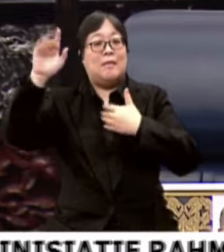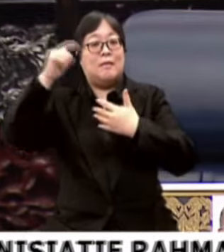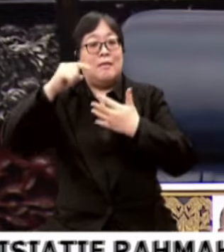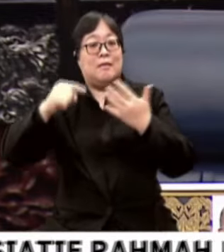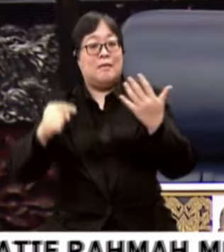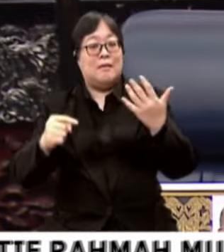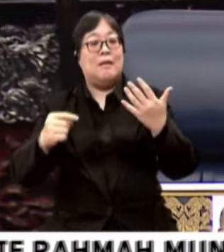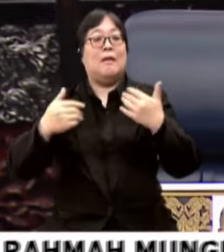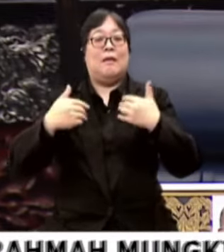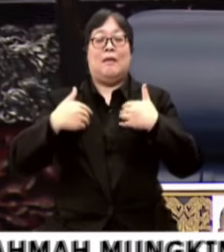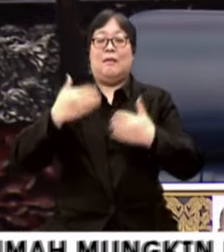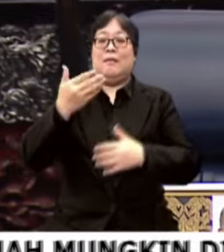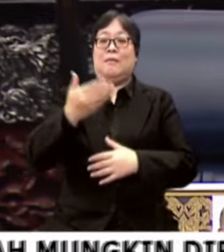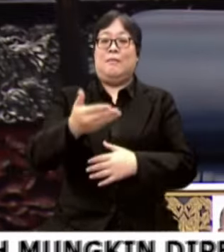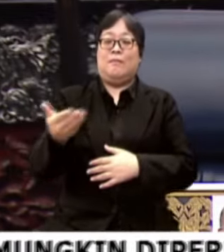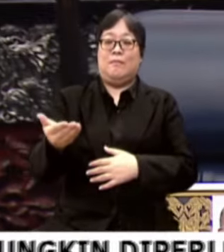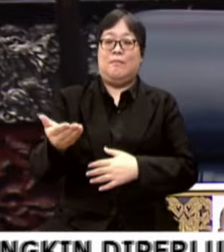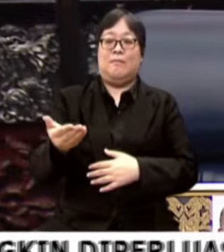yang